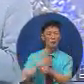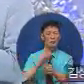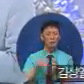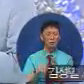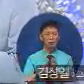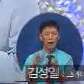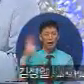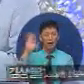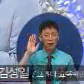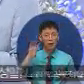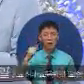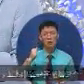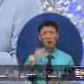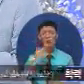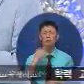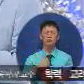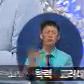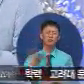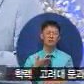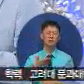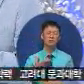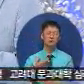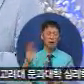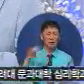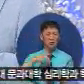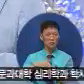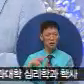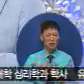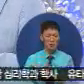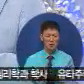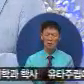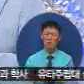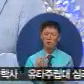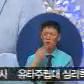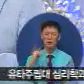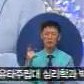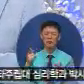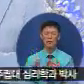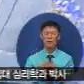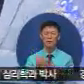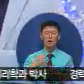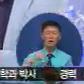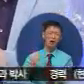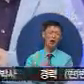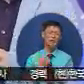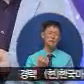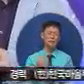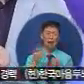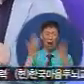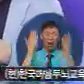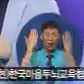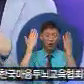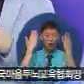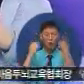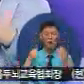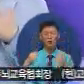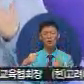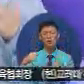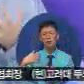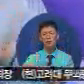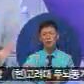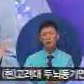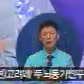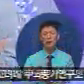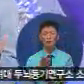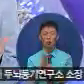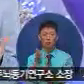이 학습자를 무기력하게 만드는 거지 학습자가 무기력한 기질이 있는 건 아니죠. 굉장히 안타까운 일이죠. 학교가 그 무기력함을